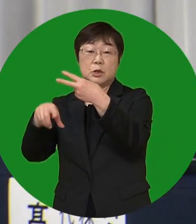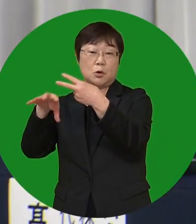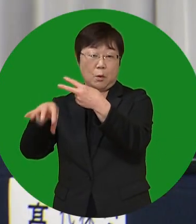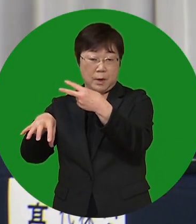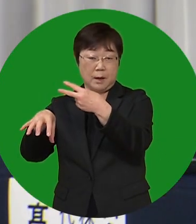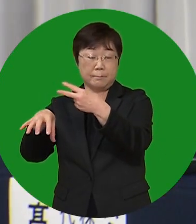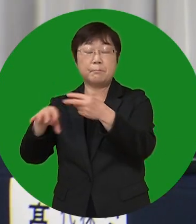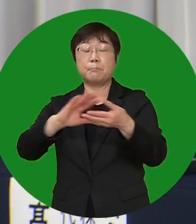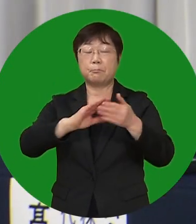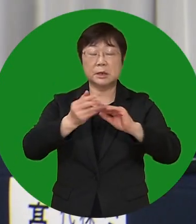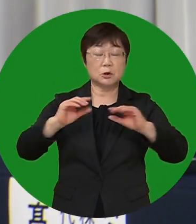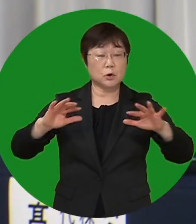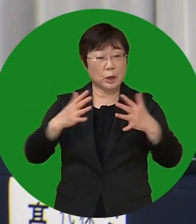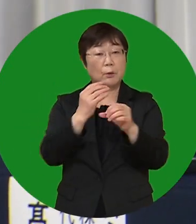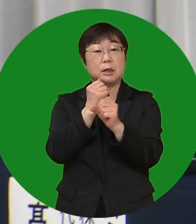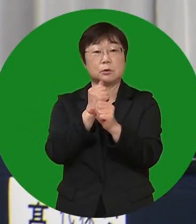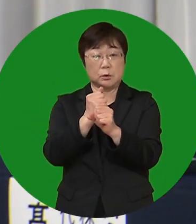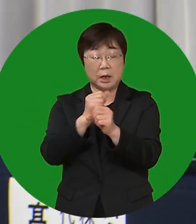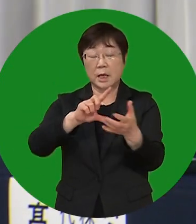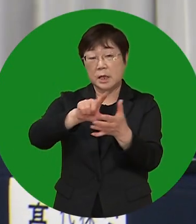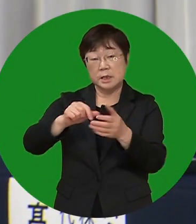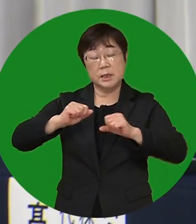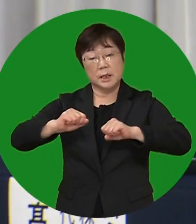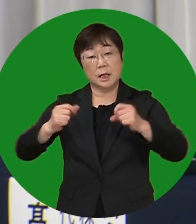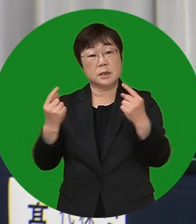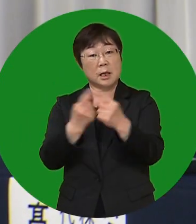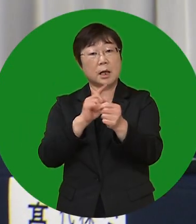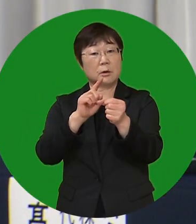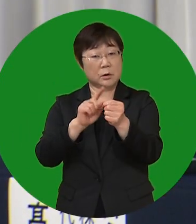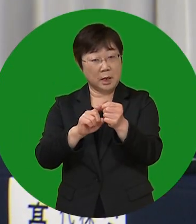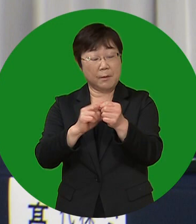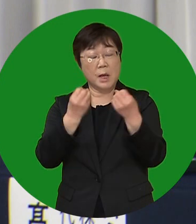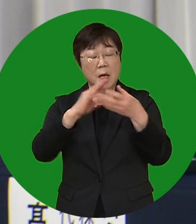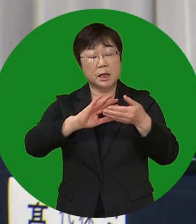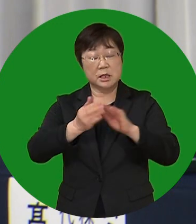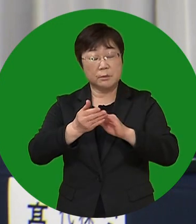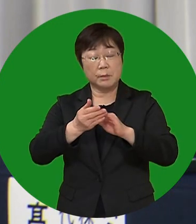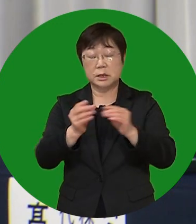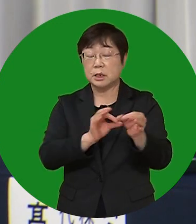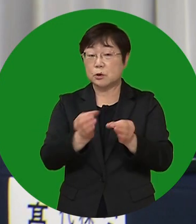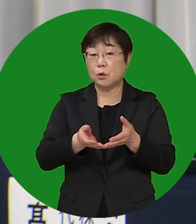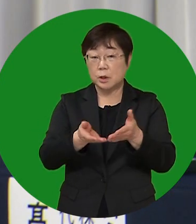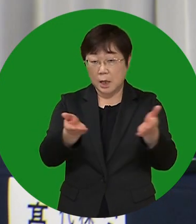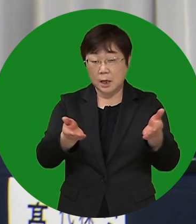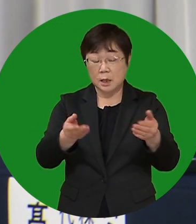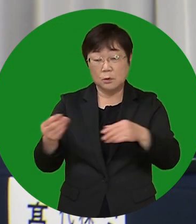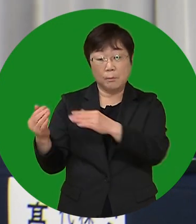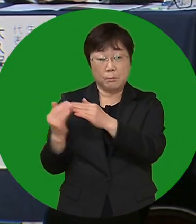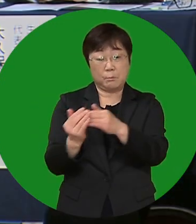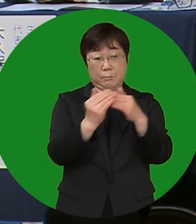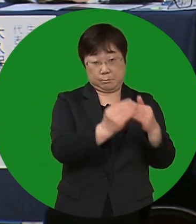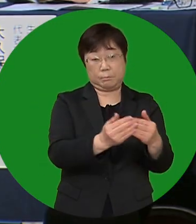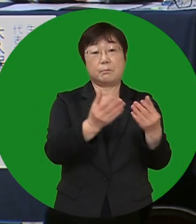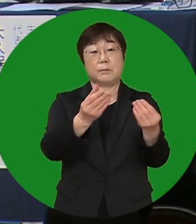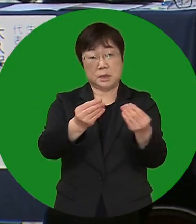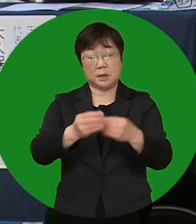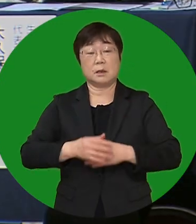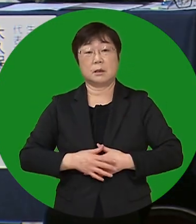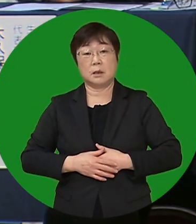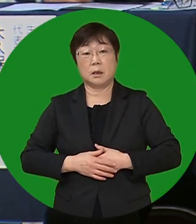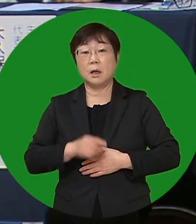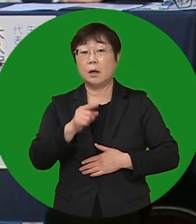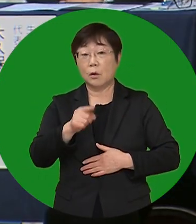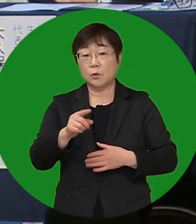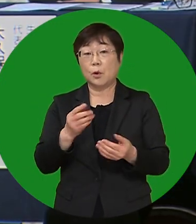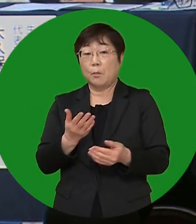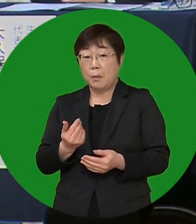が街のにぎわいづくりや地域活性化のため新町商店街の入り口に移転いたしました移転